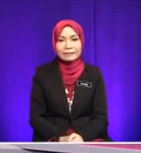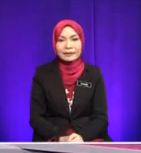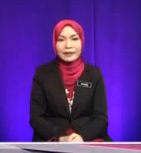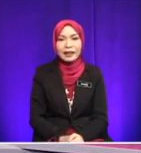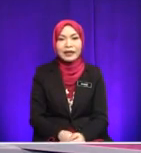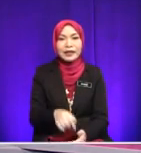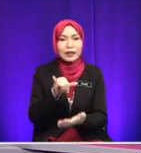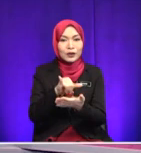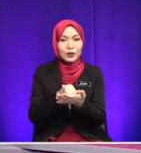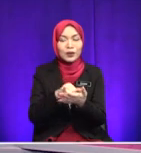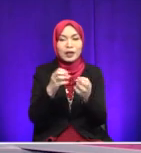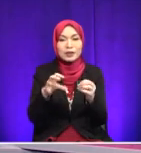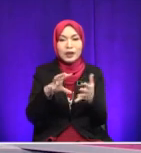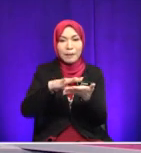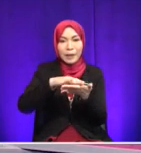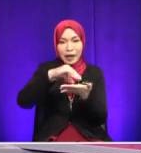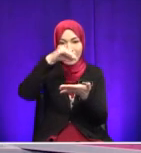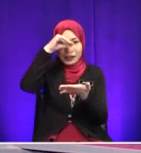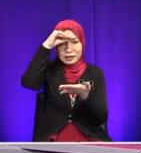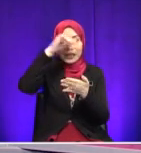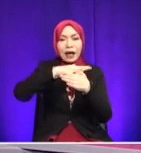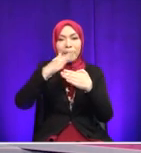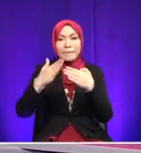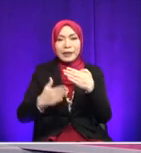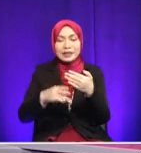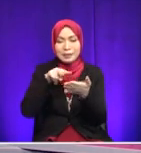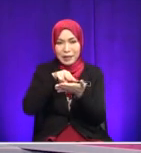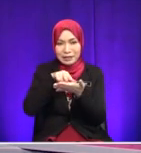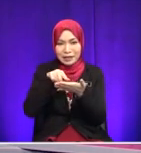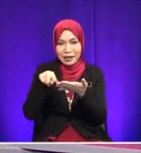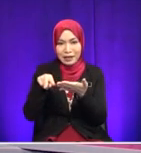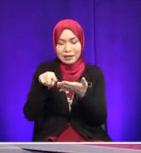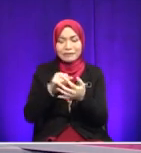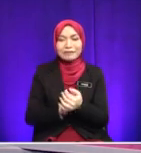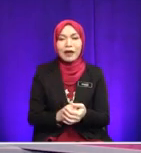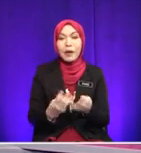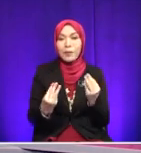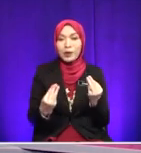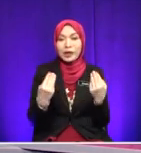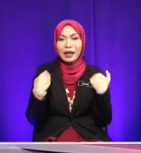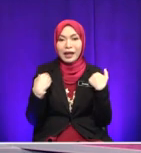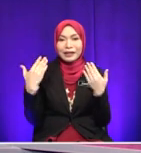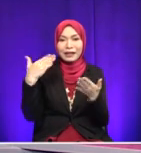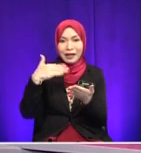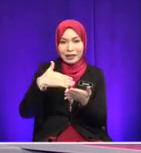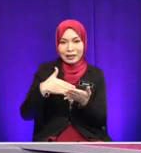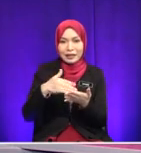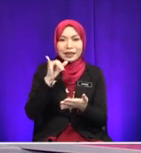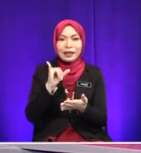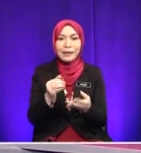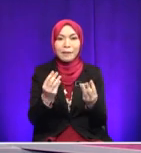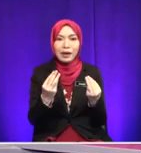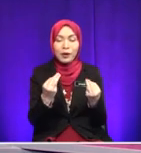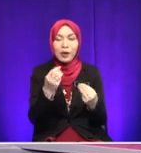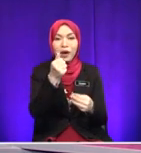membaca. Jadi daripada petikan itu ataupun bahan majalah itu, mungkin ada lagi yang kamu nak tanya. Terfikir dalam fikiran, nak